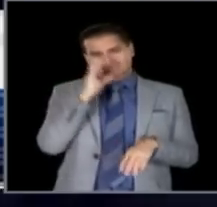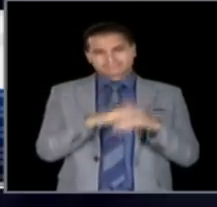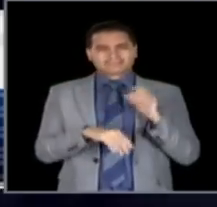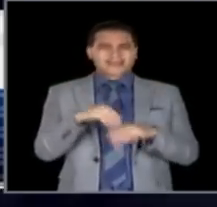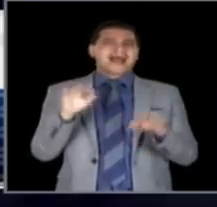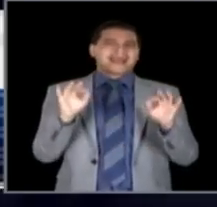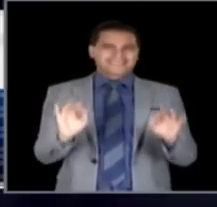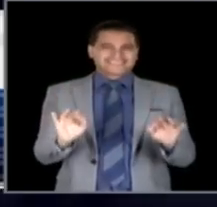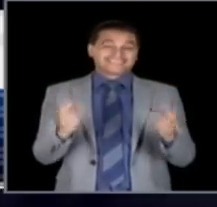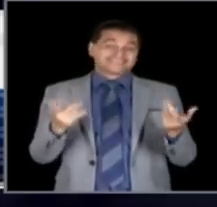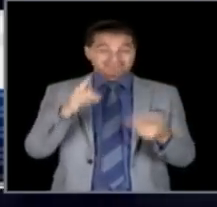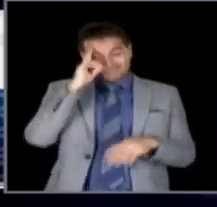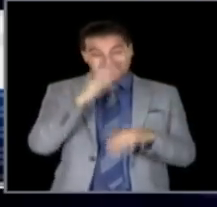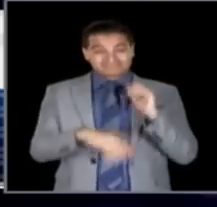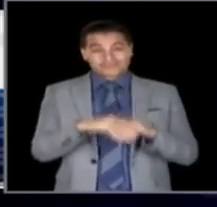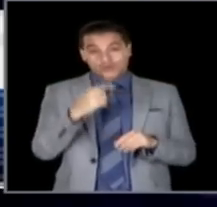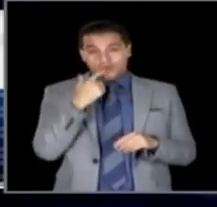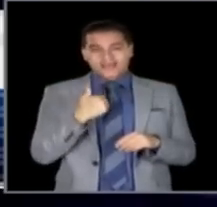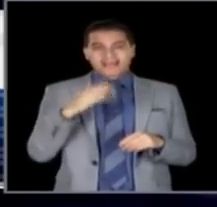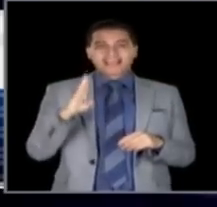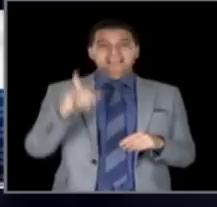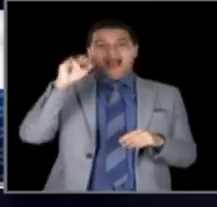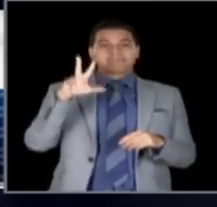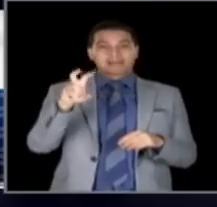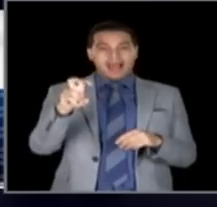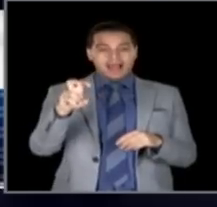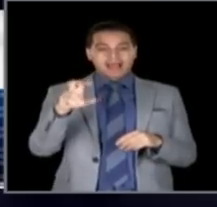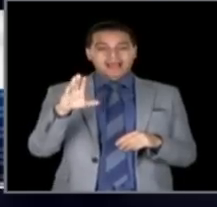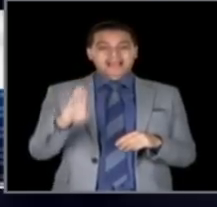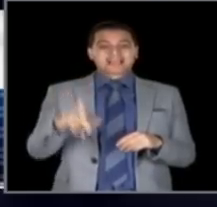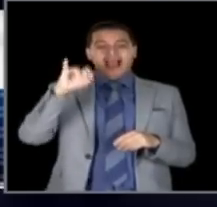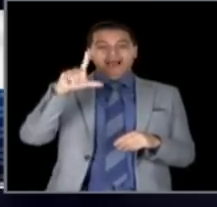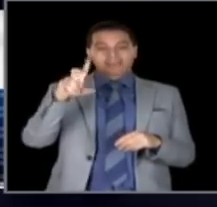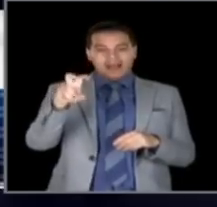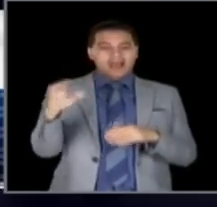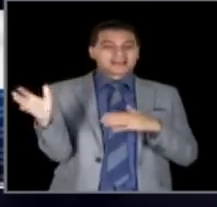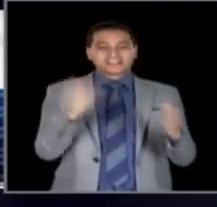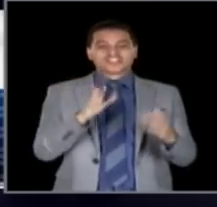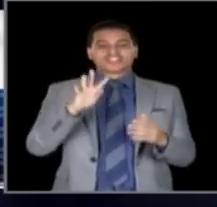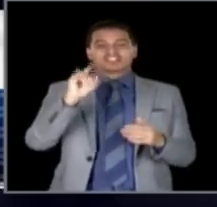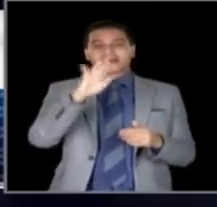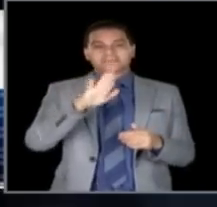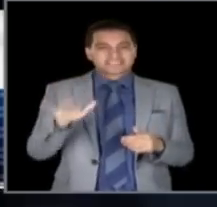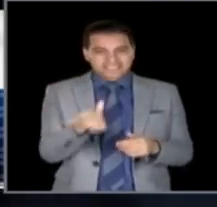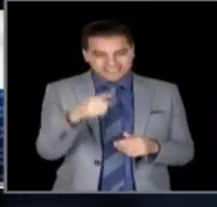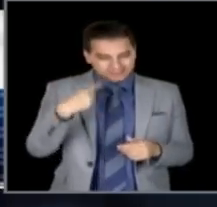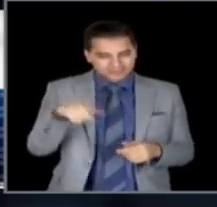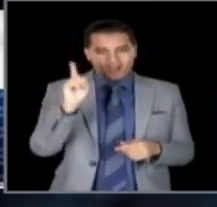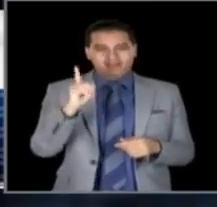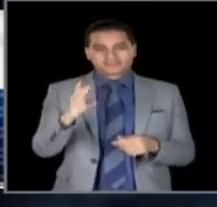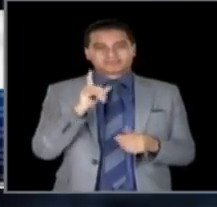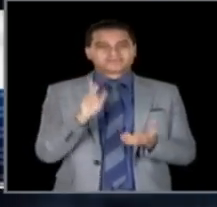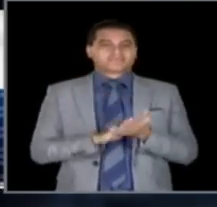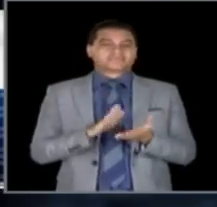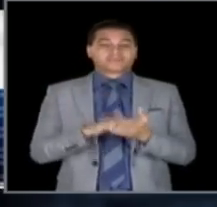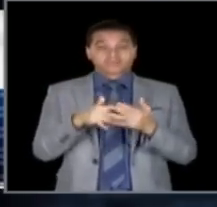سلام، تخمينتك إيه؟ كاملة شمسي. محظوظة، هي فعلاً كاملة شمسي.